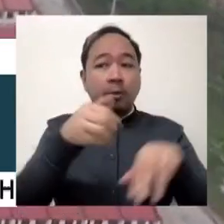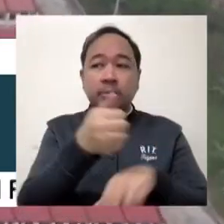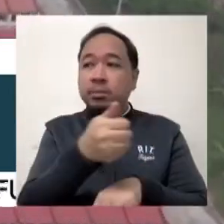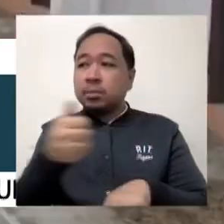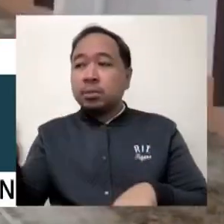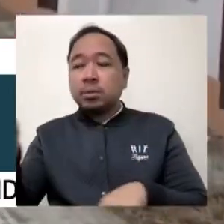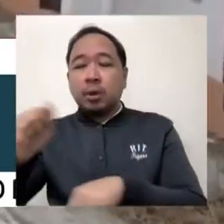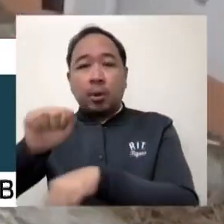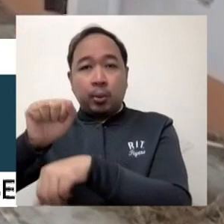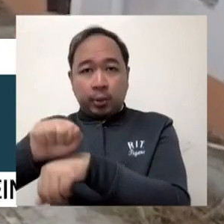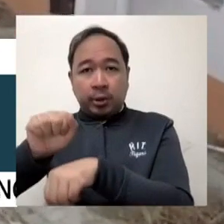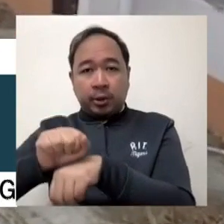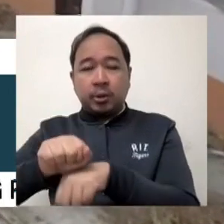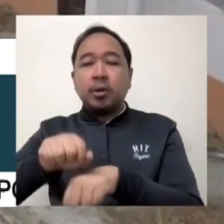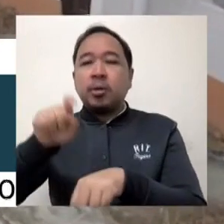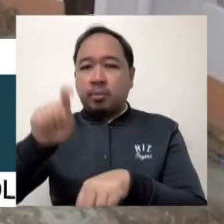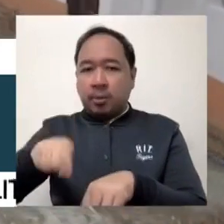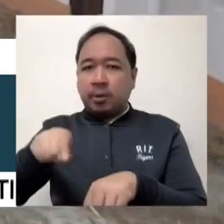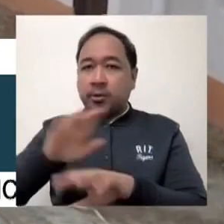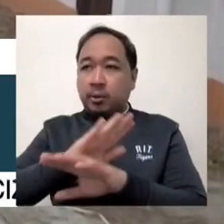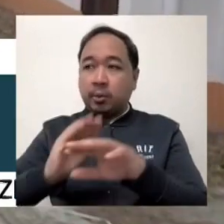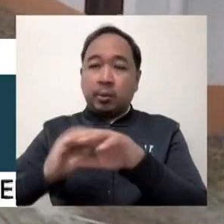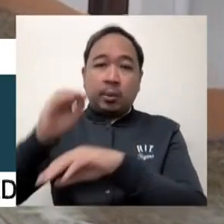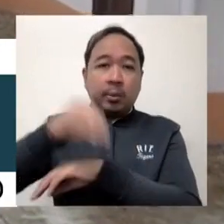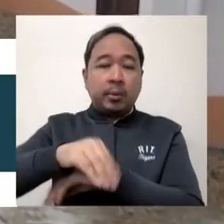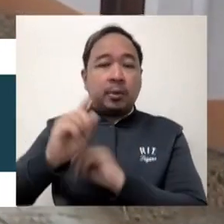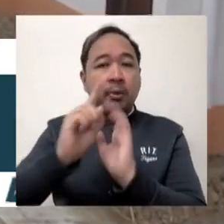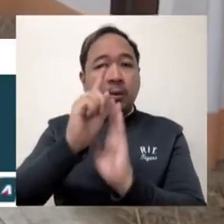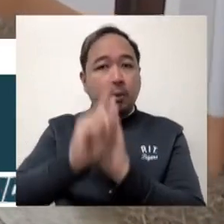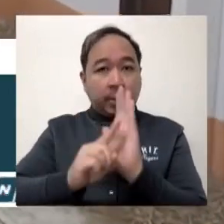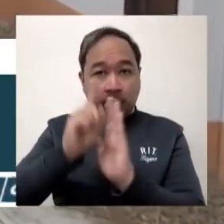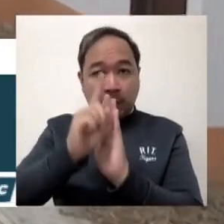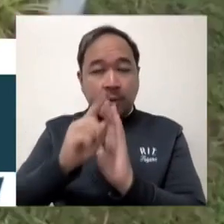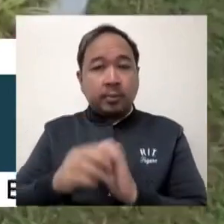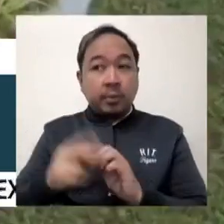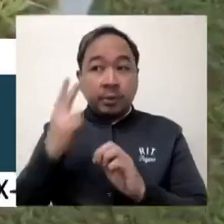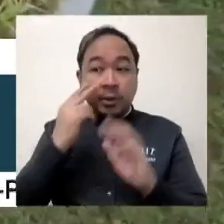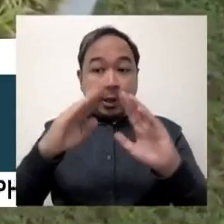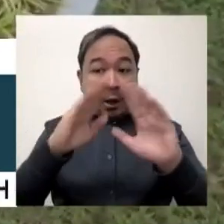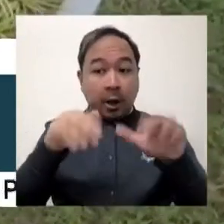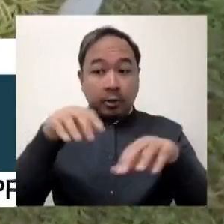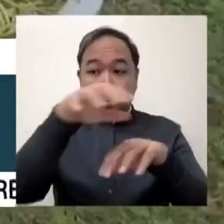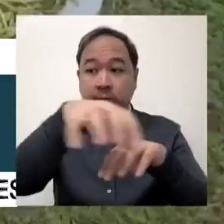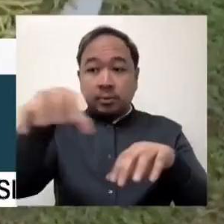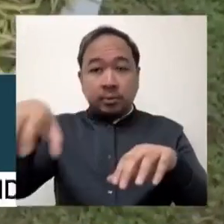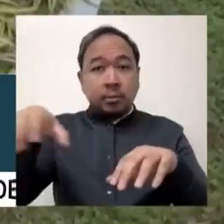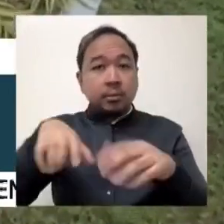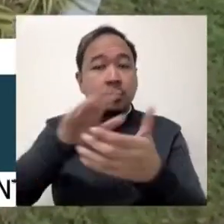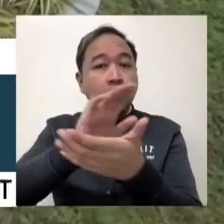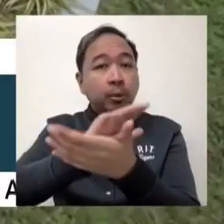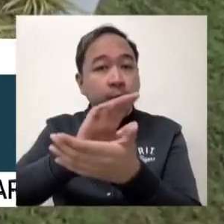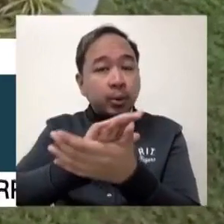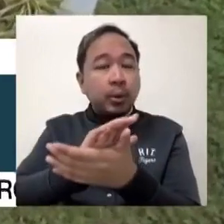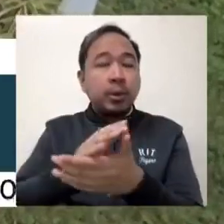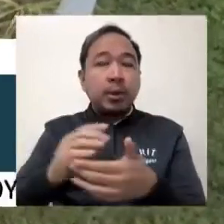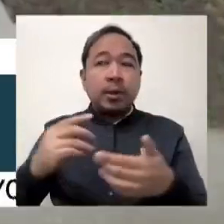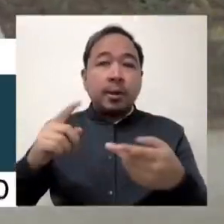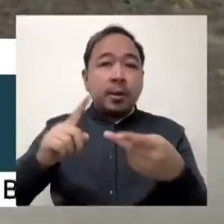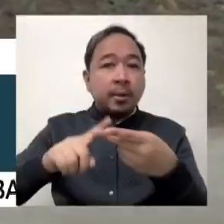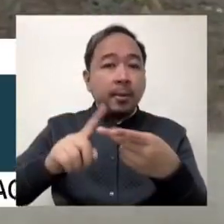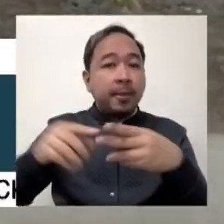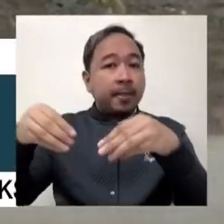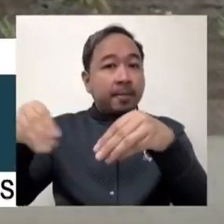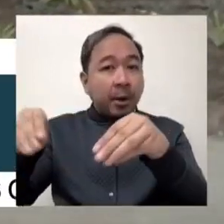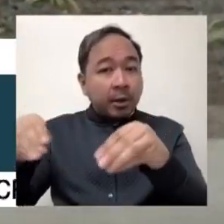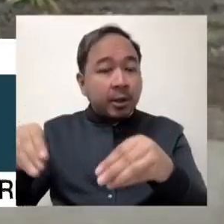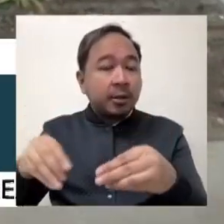hindi dapat lalampas ng isang oras. Dapat may malapit na eskwelahan para sa mga bata. Dapat may malapit ng palengke